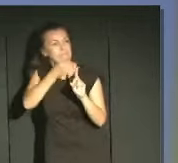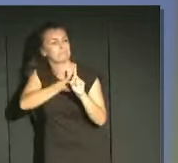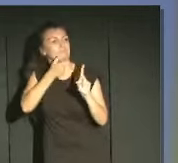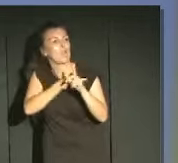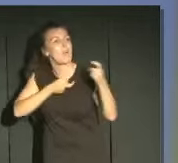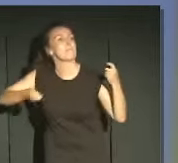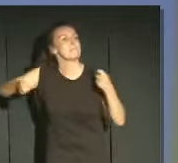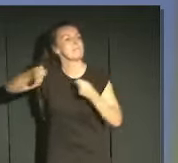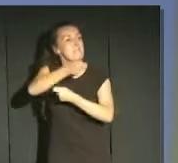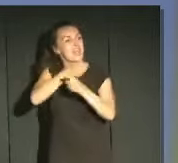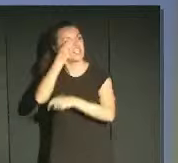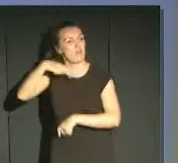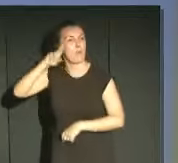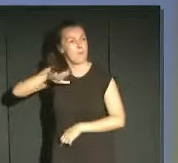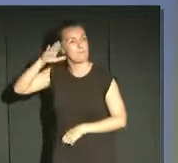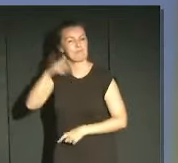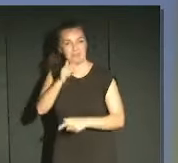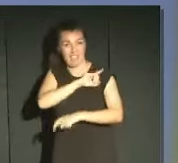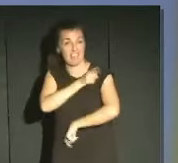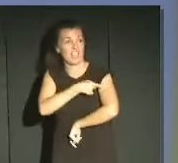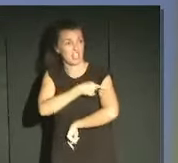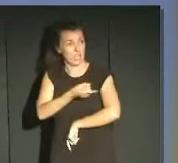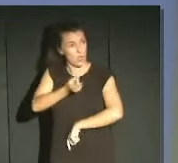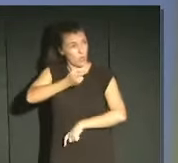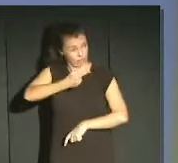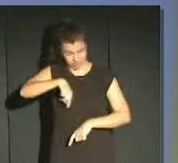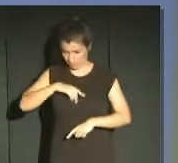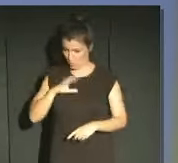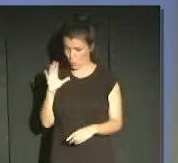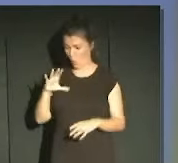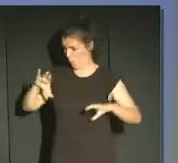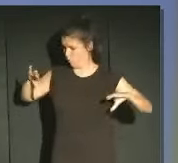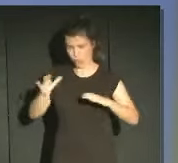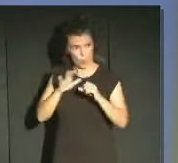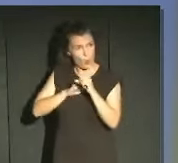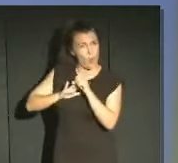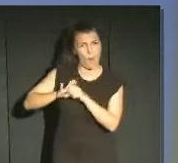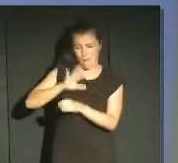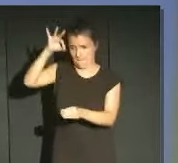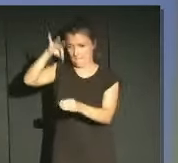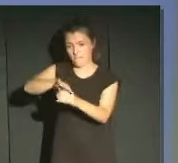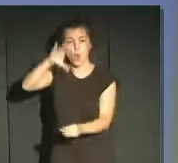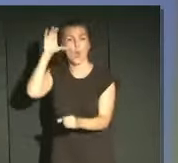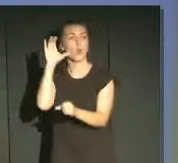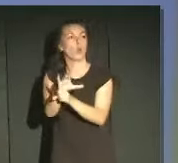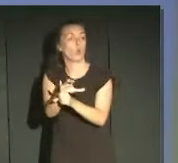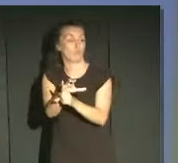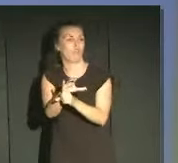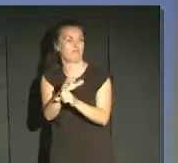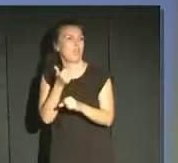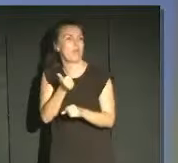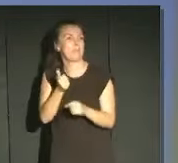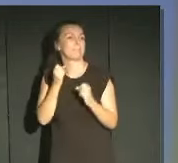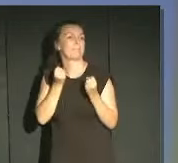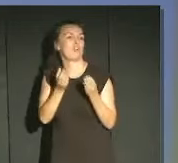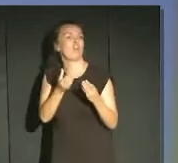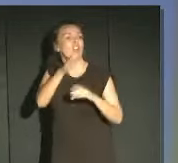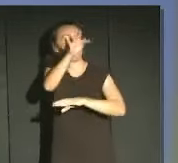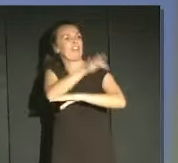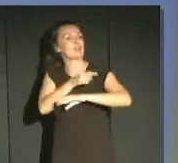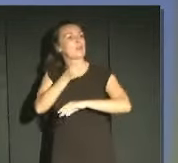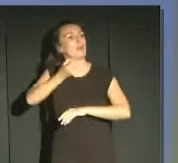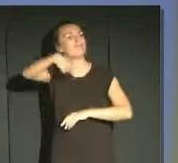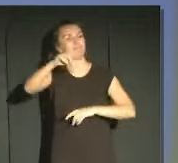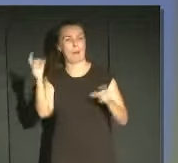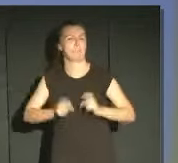marché européen de l'énergie nous sommes le seul groupe à avoir intégralement voté contre qui est celui qui est notamment responsable de vos factures de l'augmentation de vos